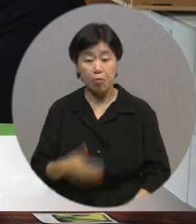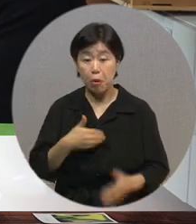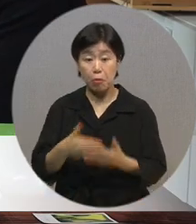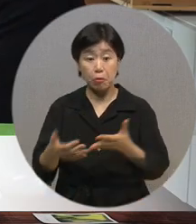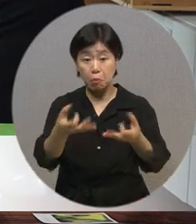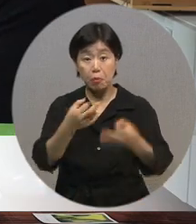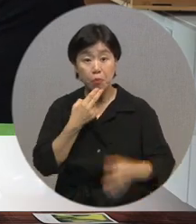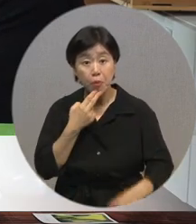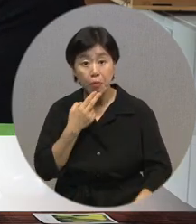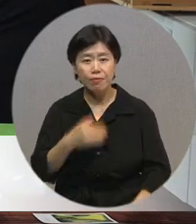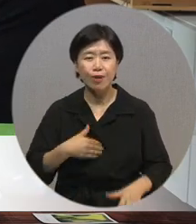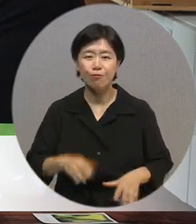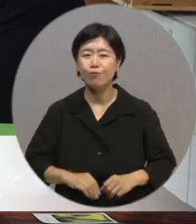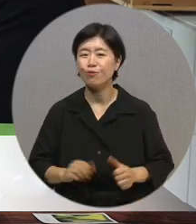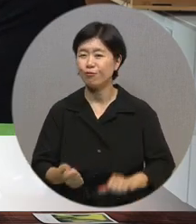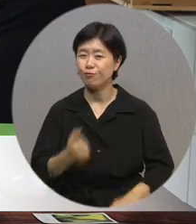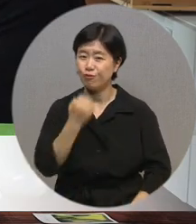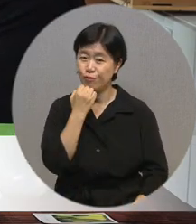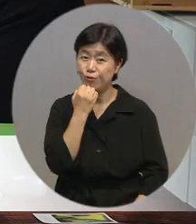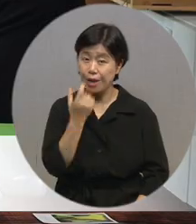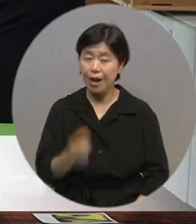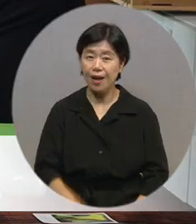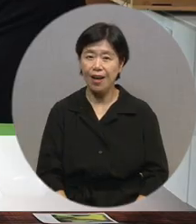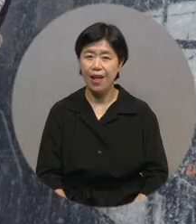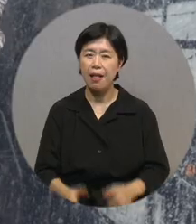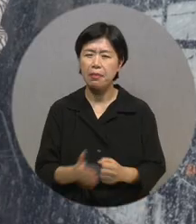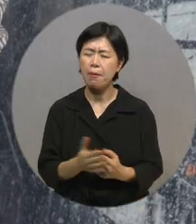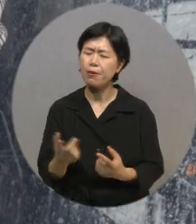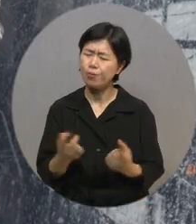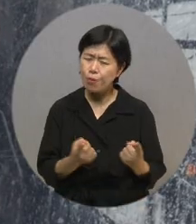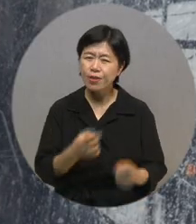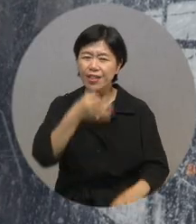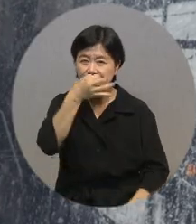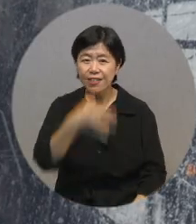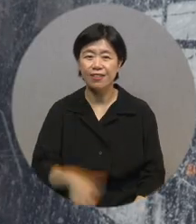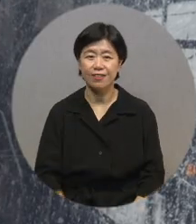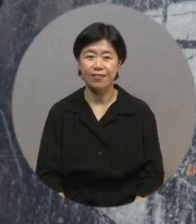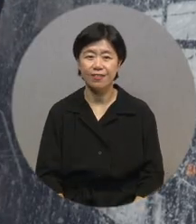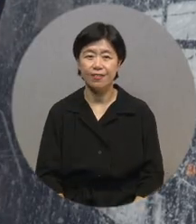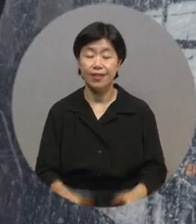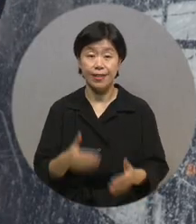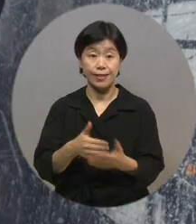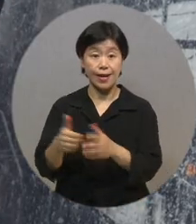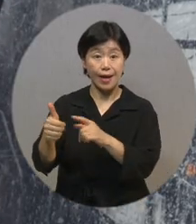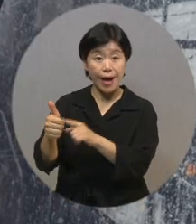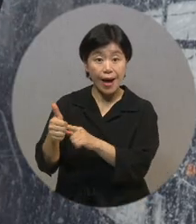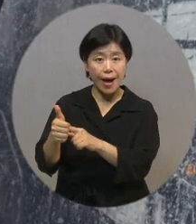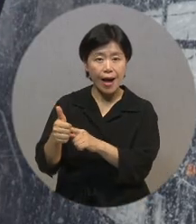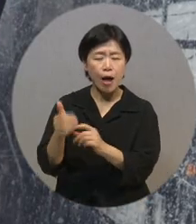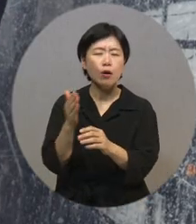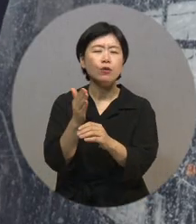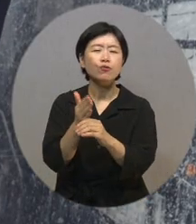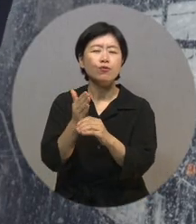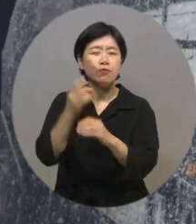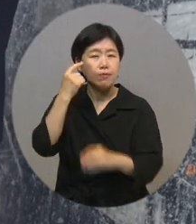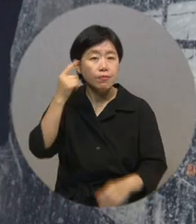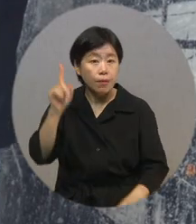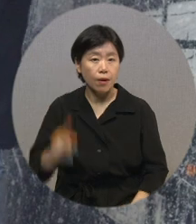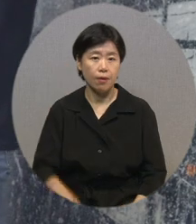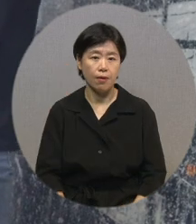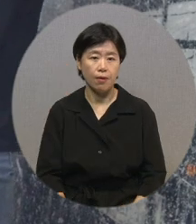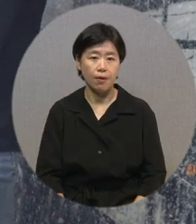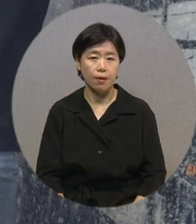그 적정성을 찾는 것은 참 어려운데 작가의 작업에 중요한 축을 이루는 것은 어떤